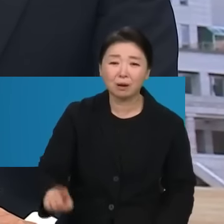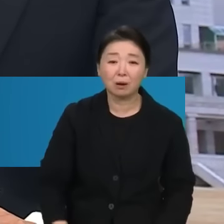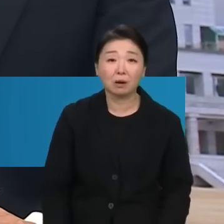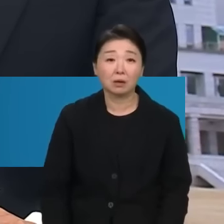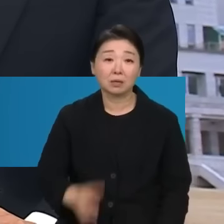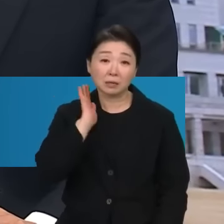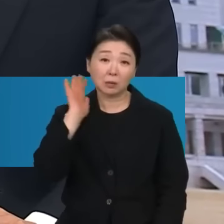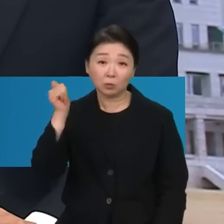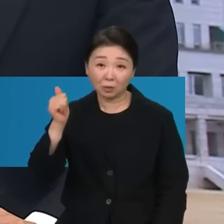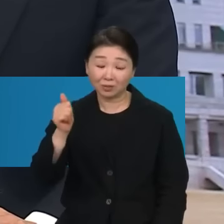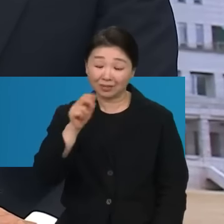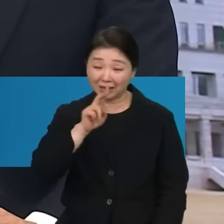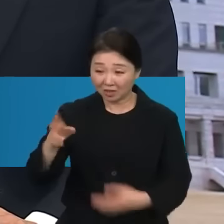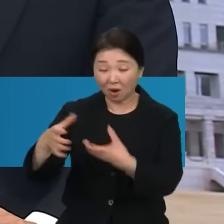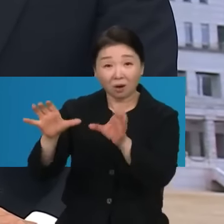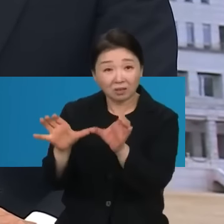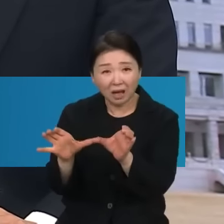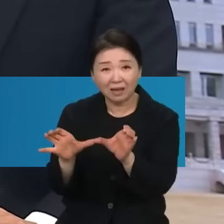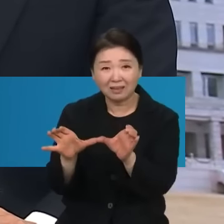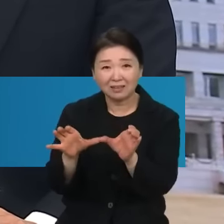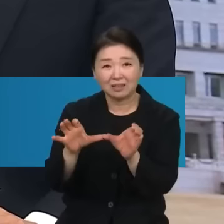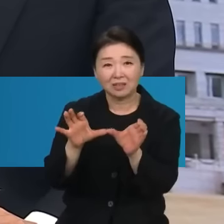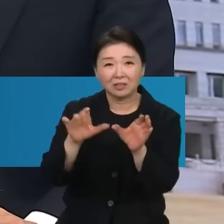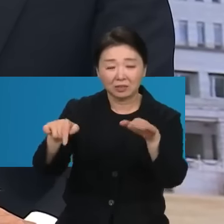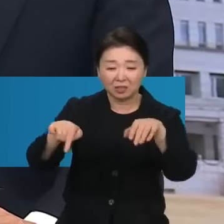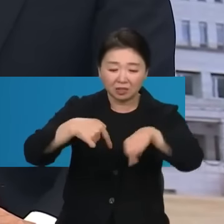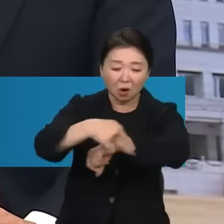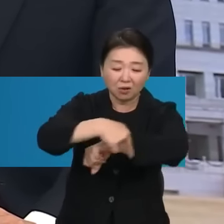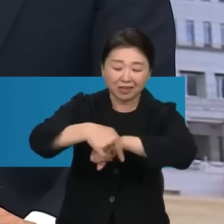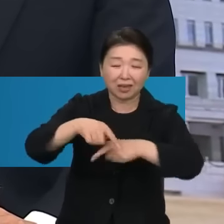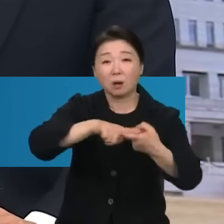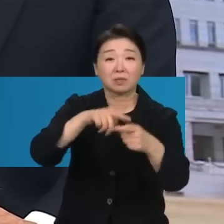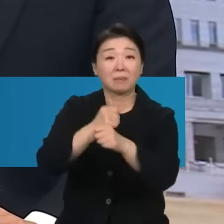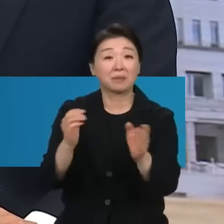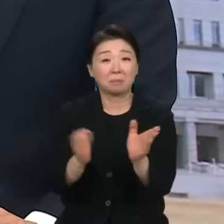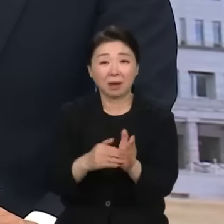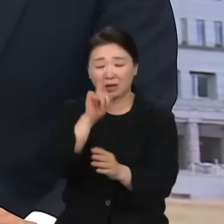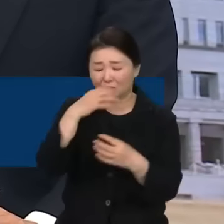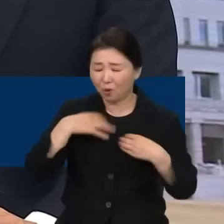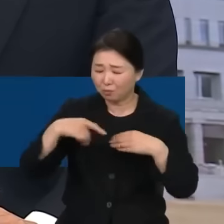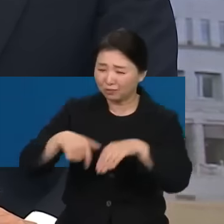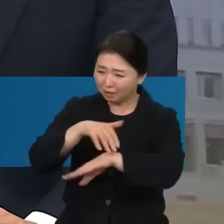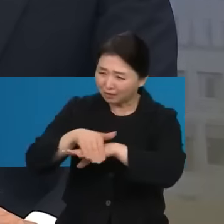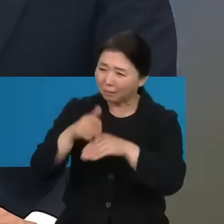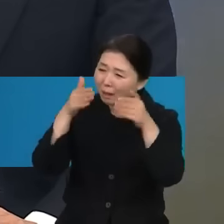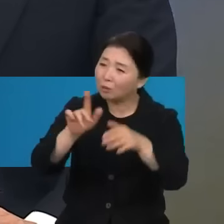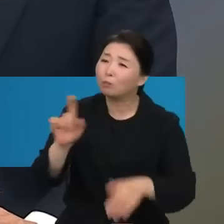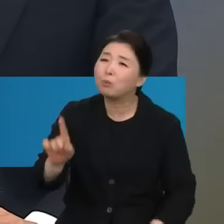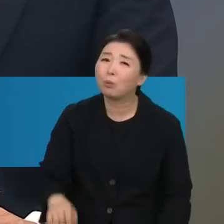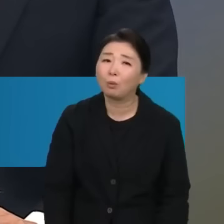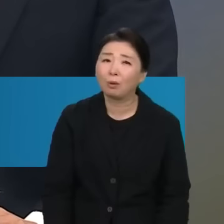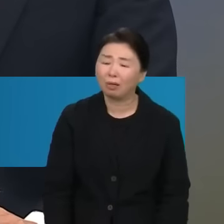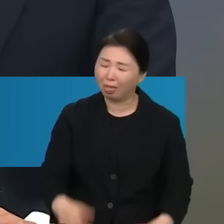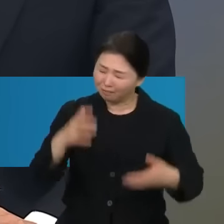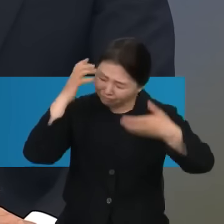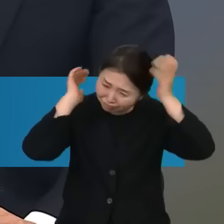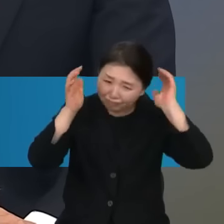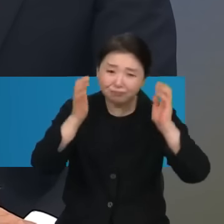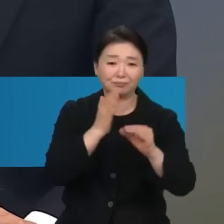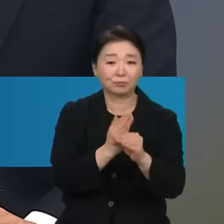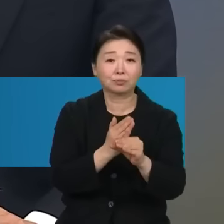정부 여당이 뒤늦게 정책 협의체를 만들었습니다. 그런데도 정부 정책이 어떤 방향인 건지 혼선이 잇따르고